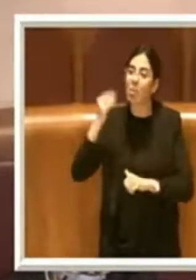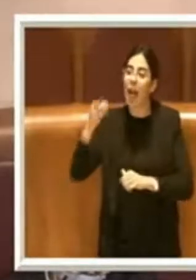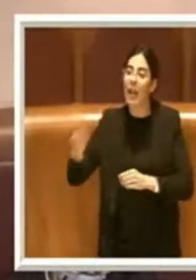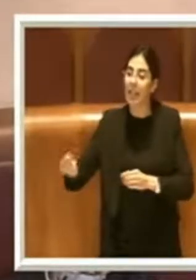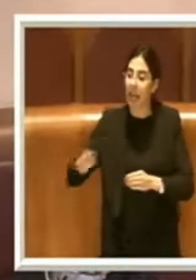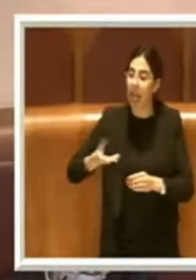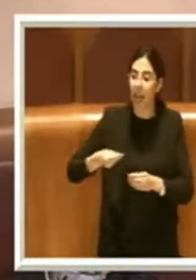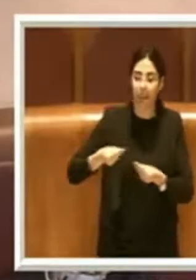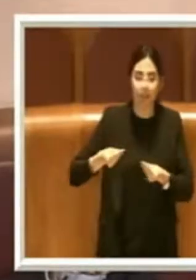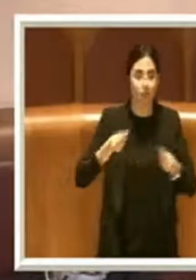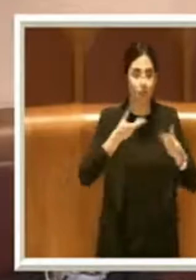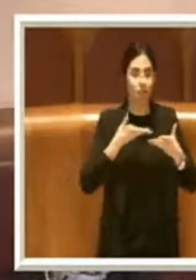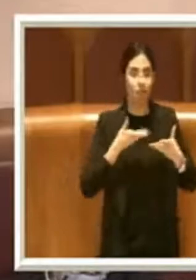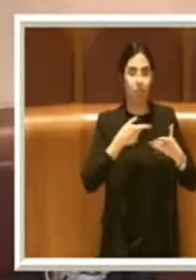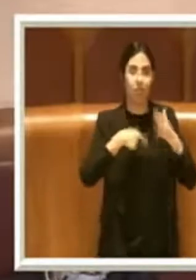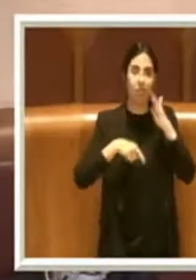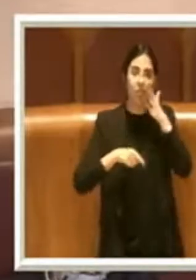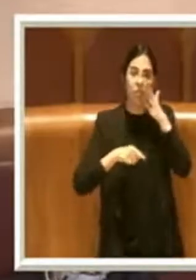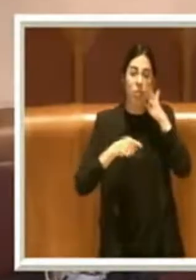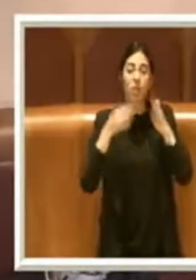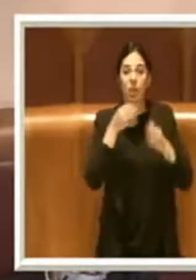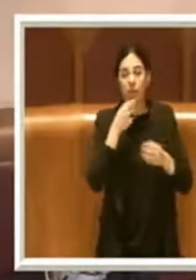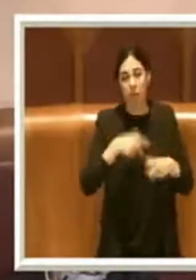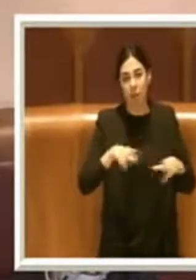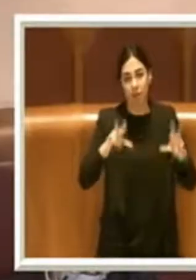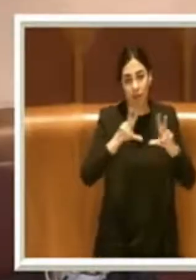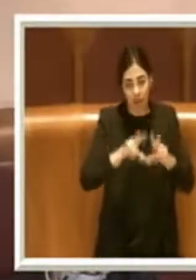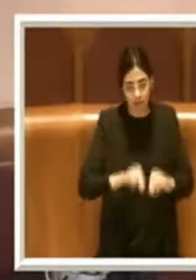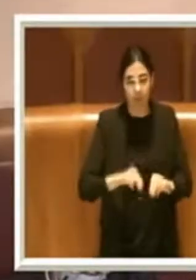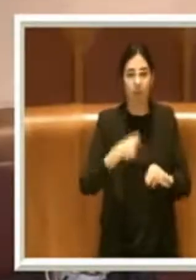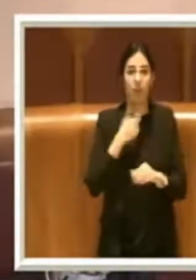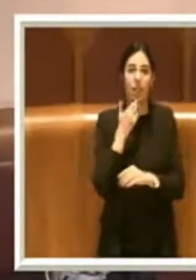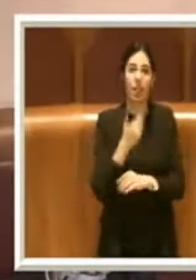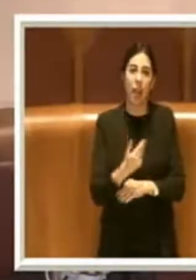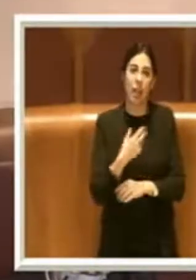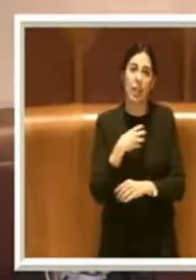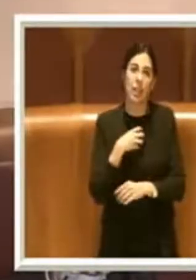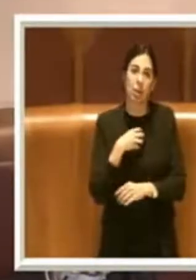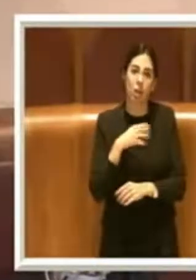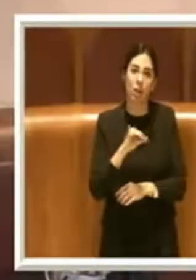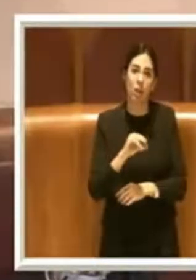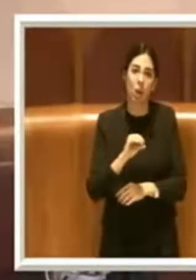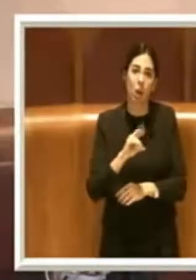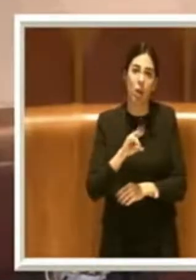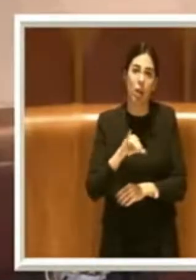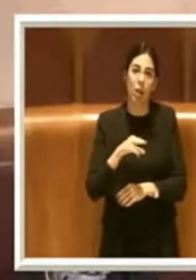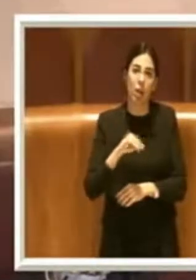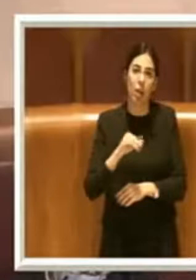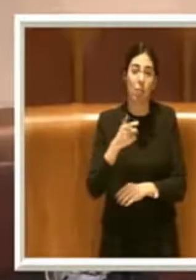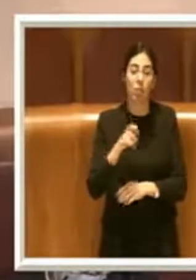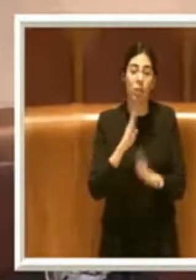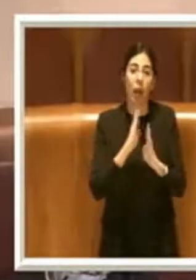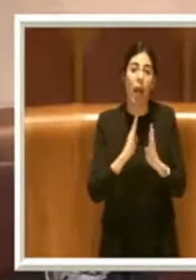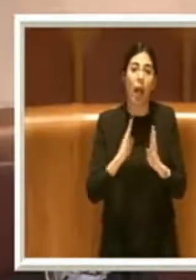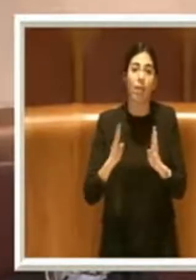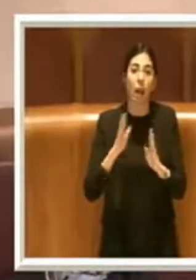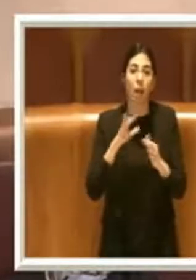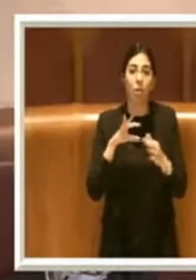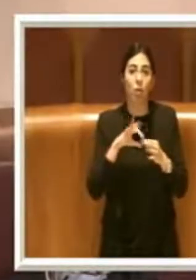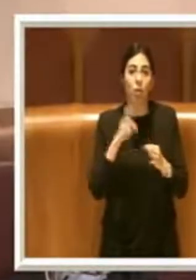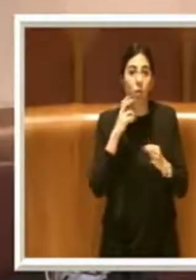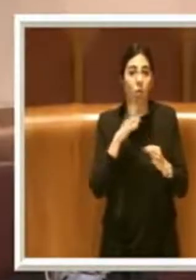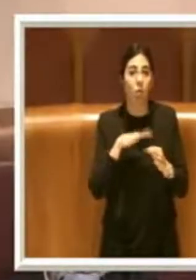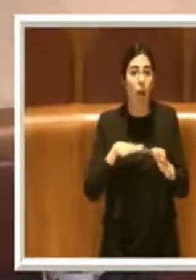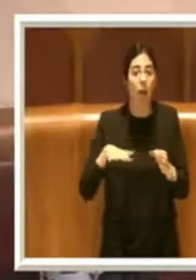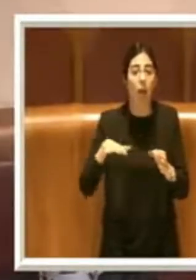ci tengo nuovamente per l'ennesima volta a ringraziare l'assessore Fiorini, perché sul catasto del verde è stato fatto un grandissimo lavoro. Io